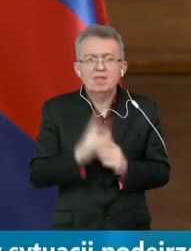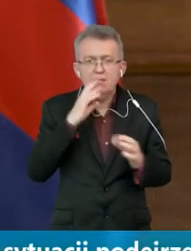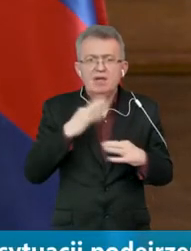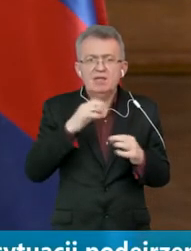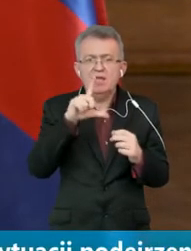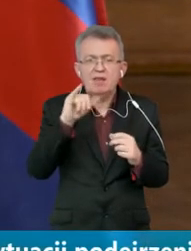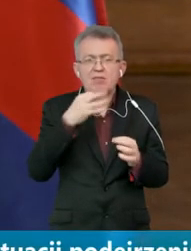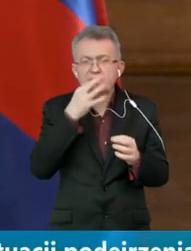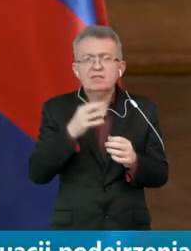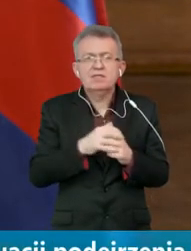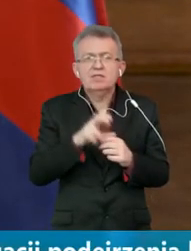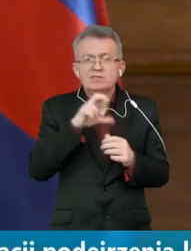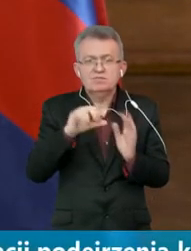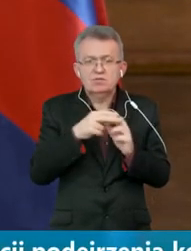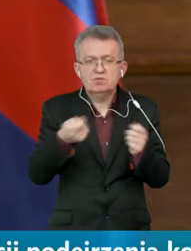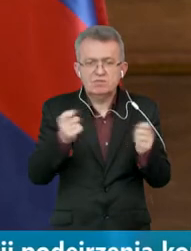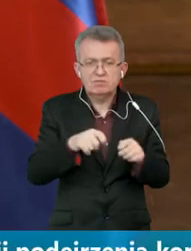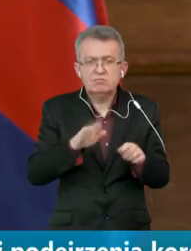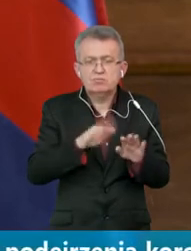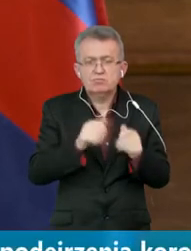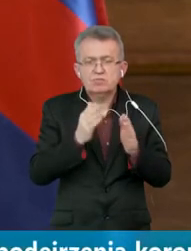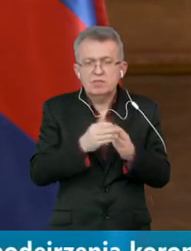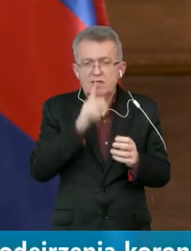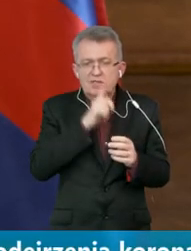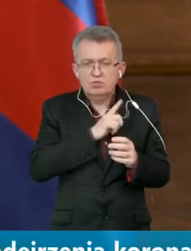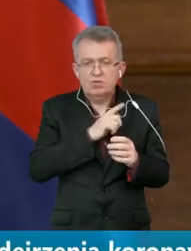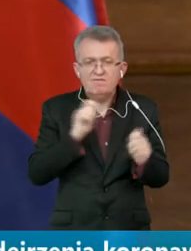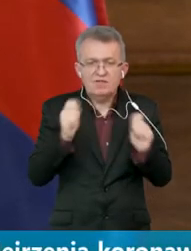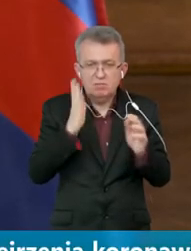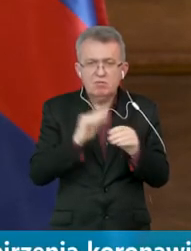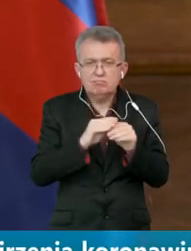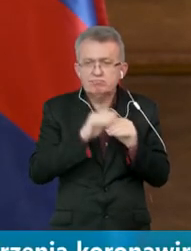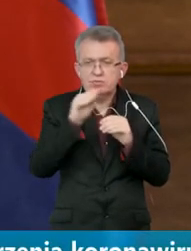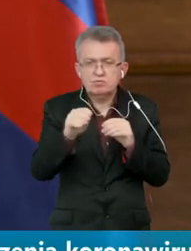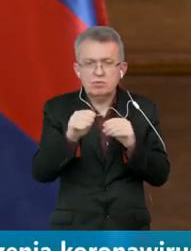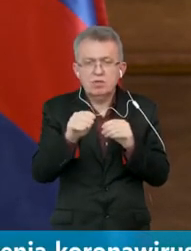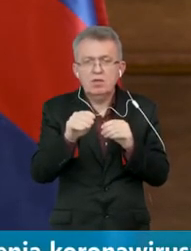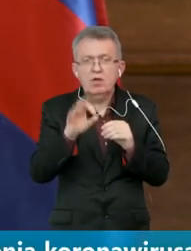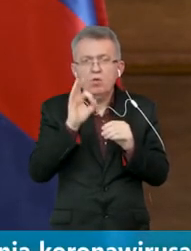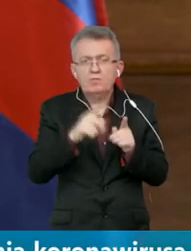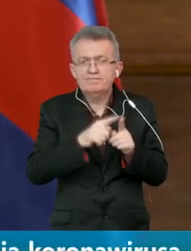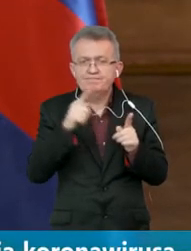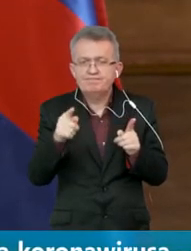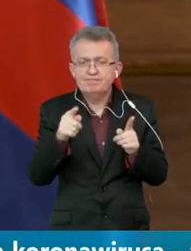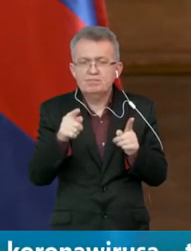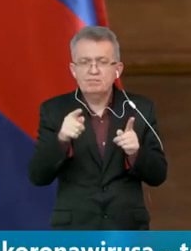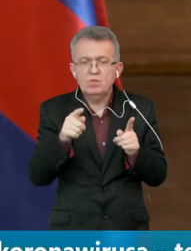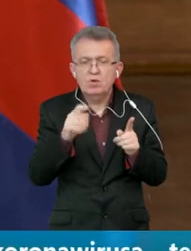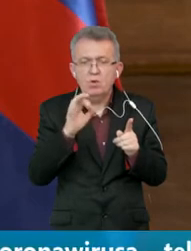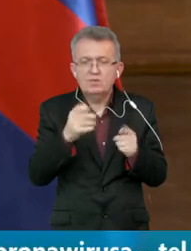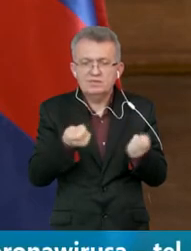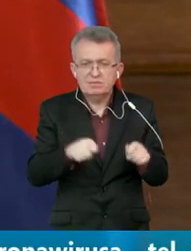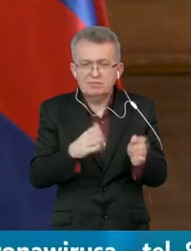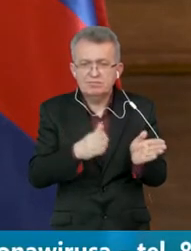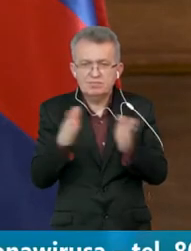Diana pisze, Panie Prezydencie, czy w związku z zamknięciem przedszkoli dyżury wakacyjne będą przedłużone, przynajmniej o czas obecnego